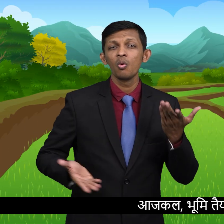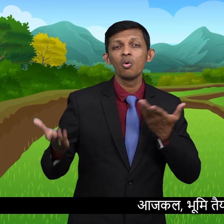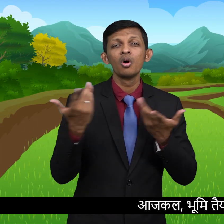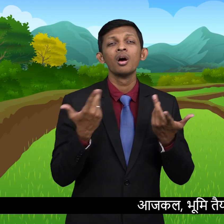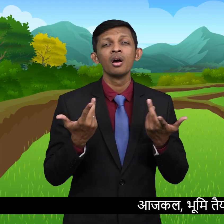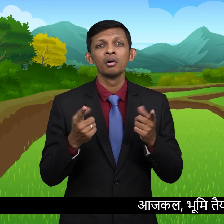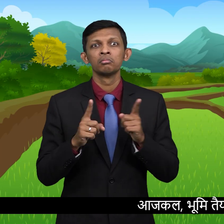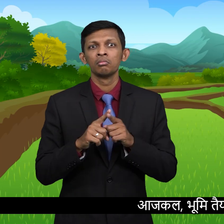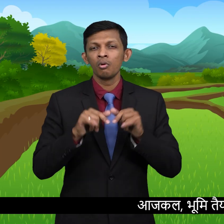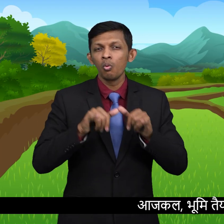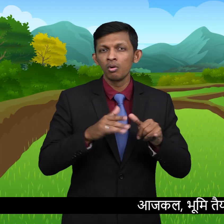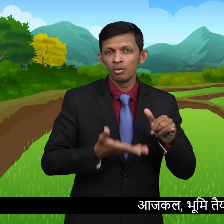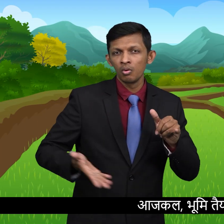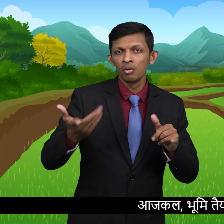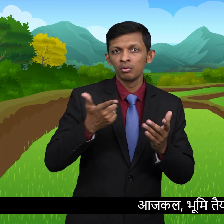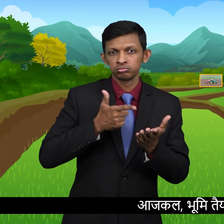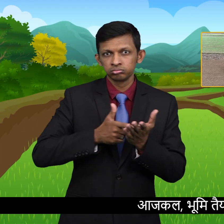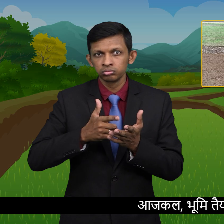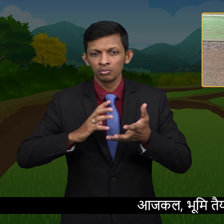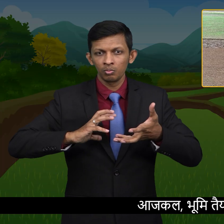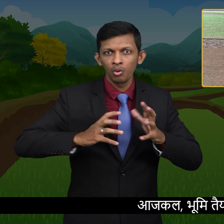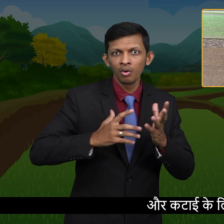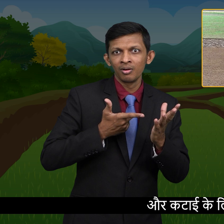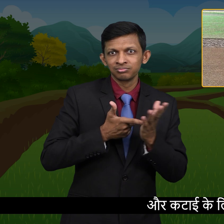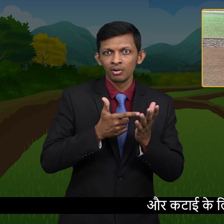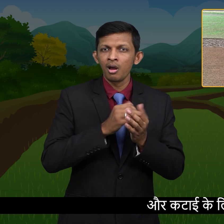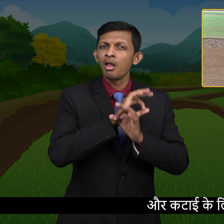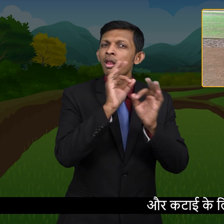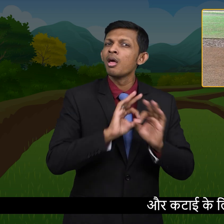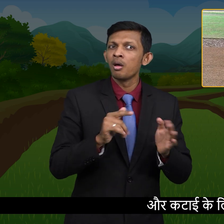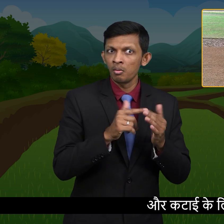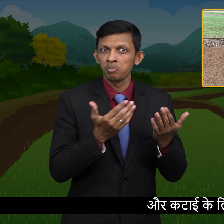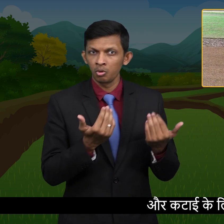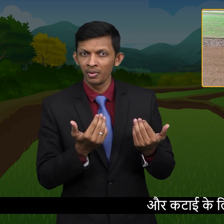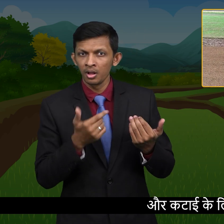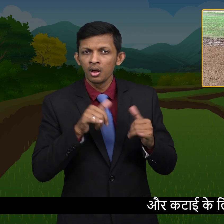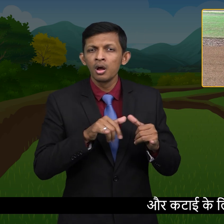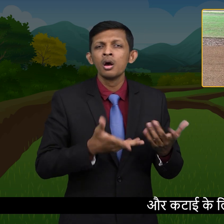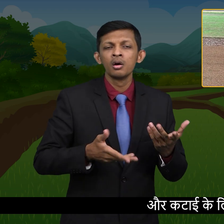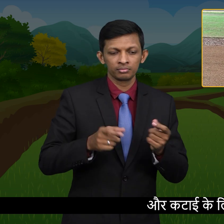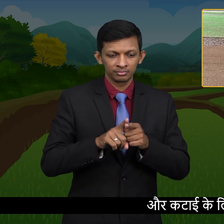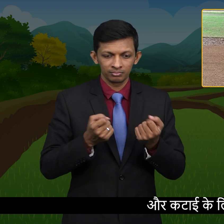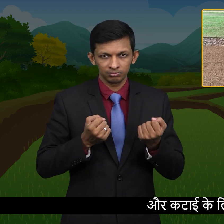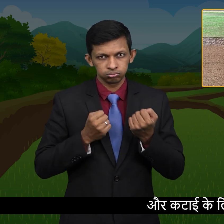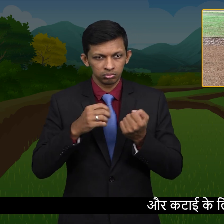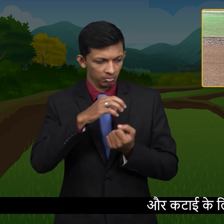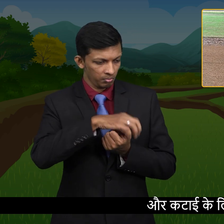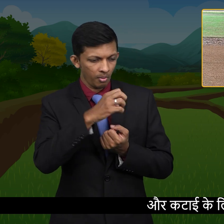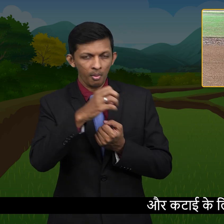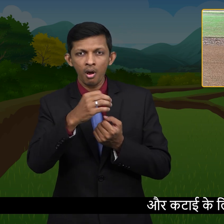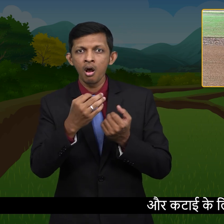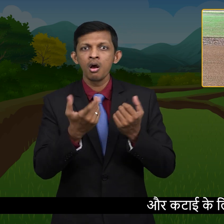आजकल भूमि तैयार करने, पौधों के रोपण, निराई और कटाई के लिए कृषि मशीनरी उपलब्ध है।